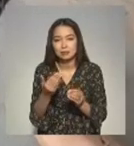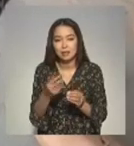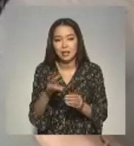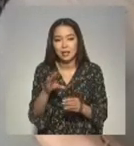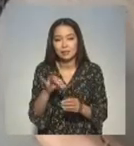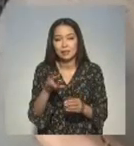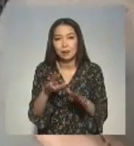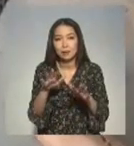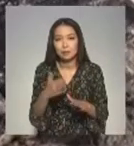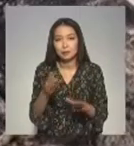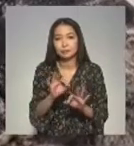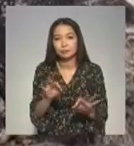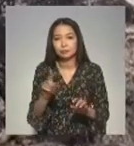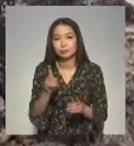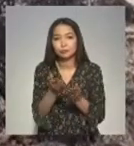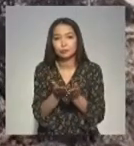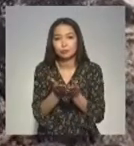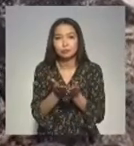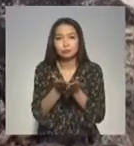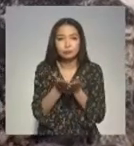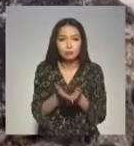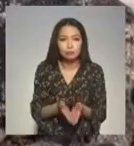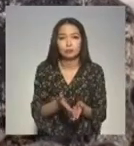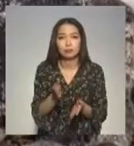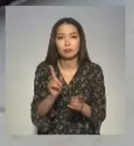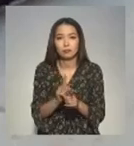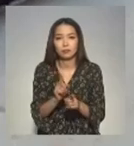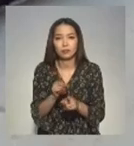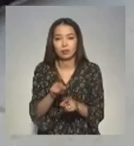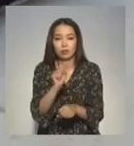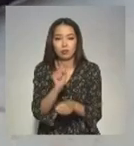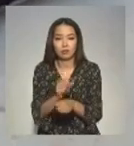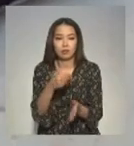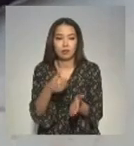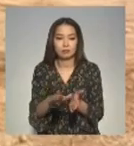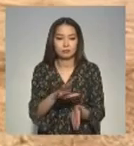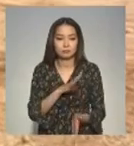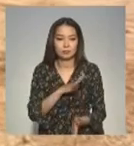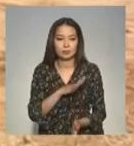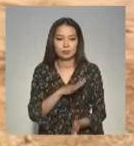что когда лодка пошла ко дну, водители попросту отказались останавливаться.